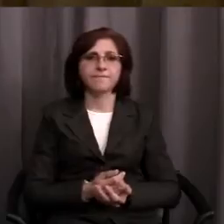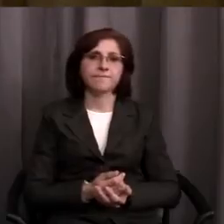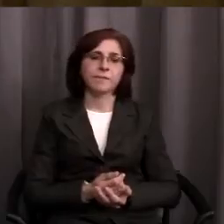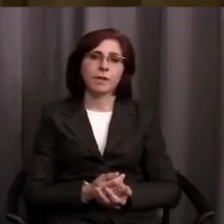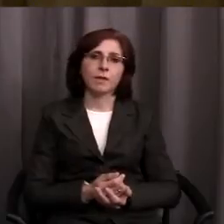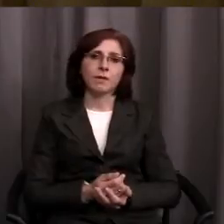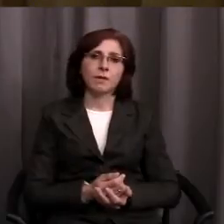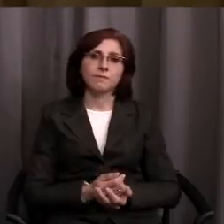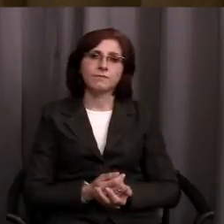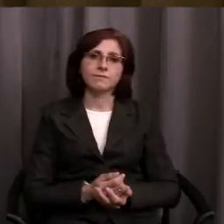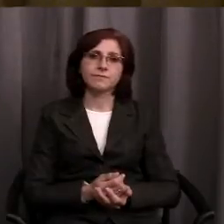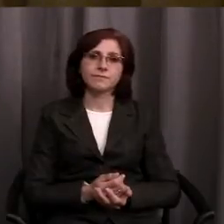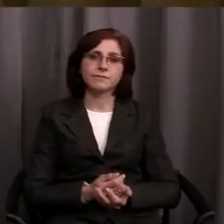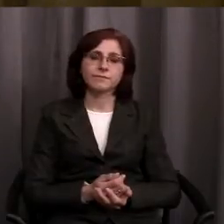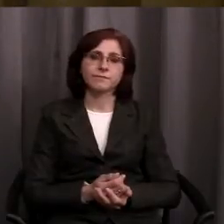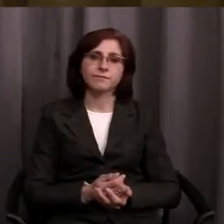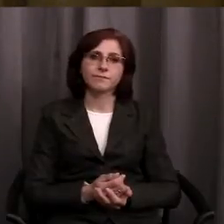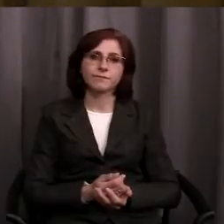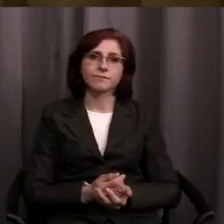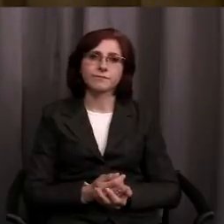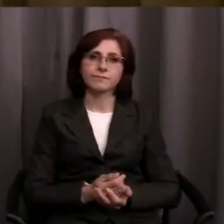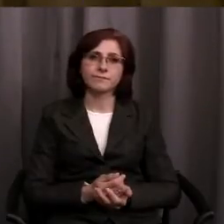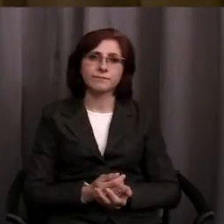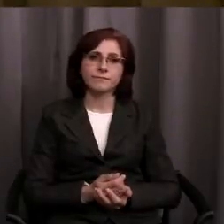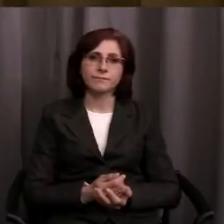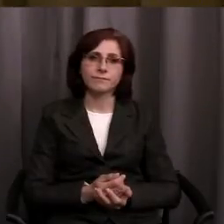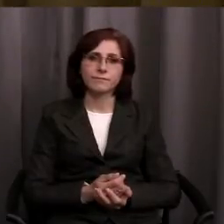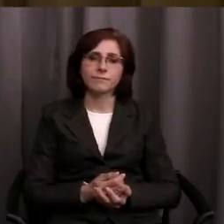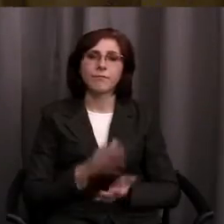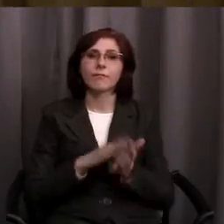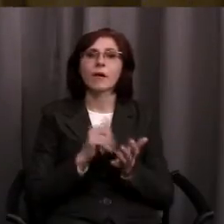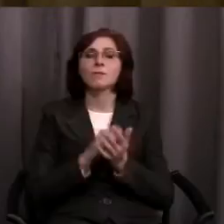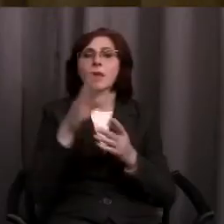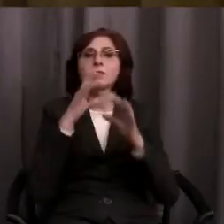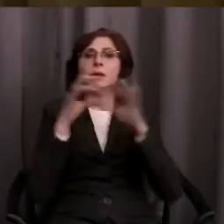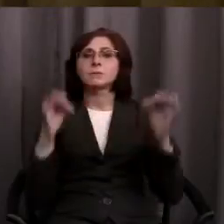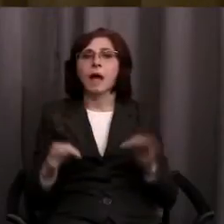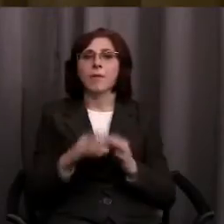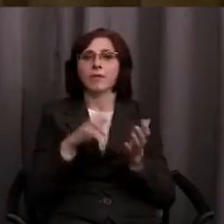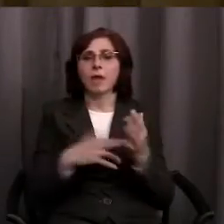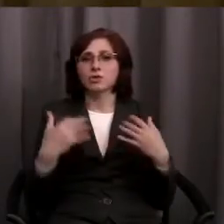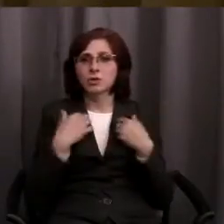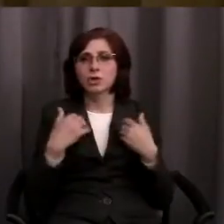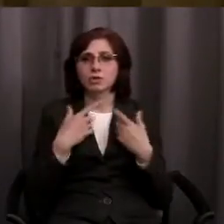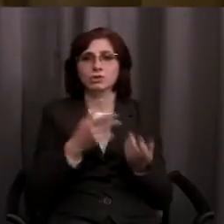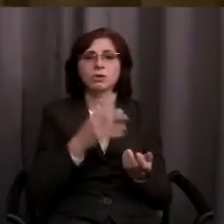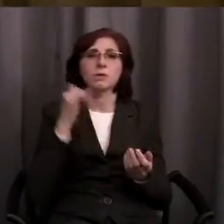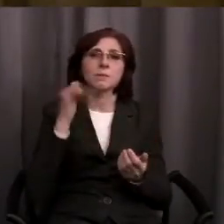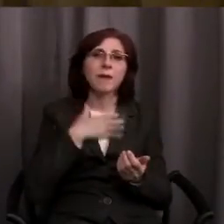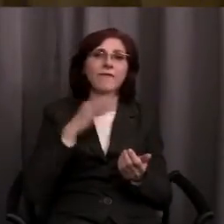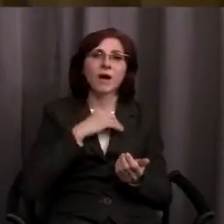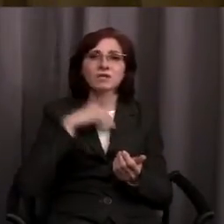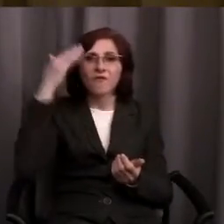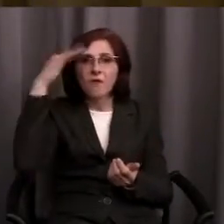nie będzie stać. Sprawa instytucji takiej testamentu na życie, wyrażania swojej woli, to